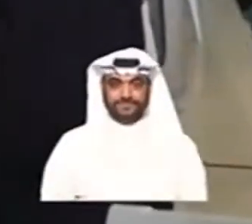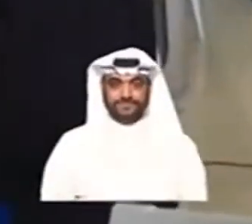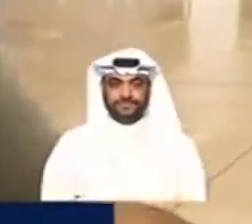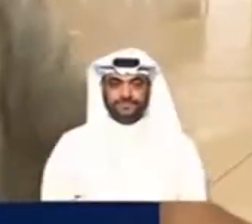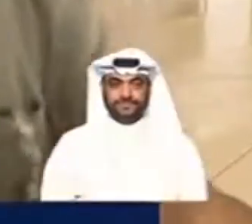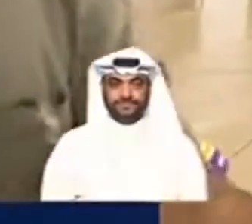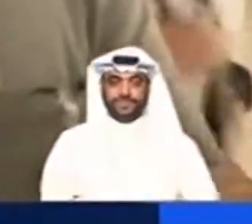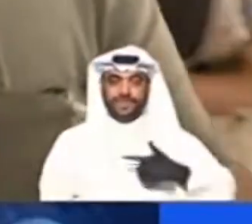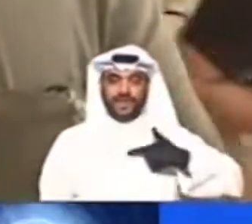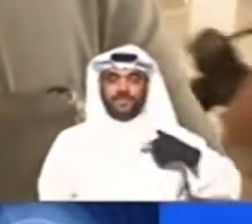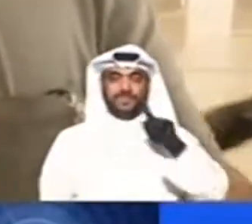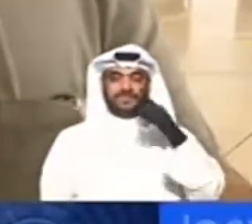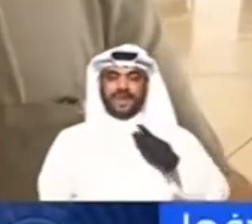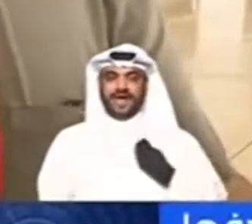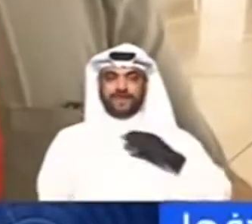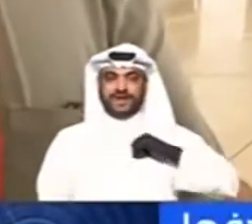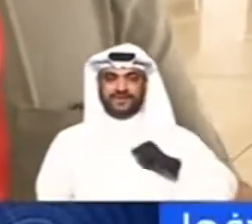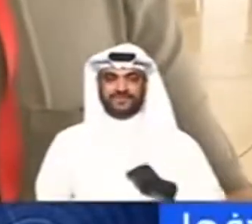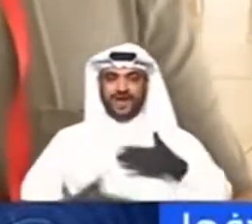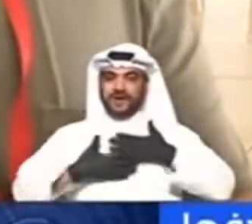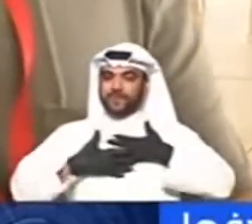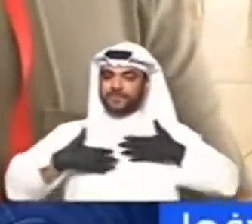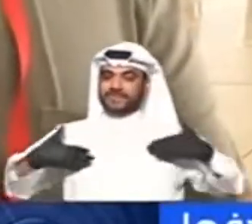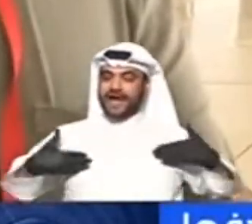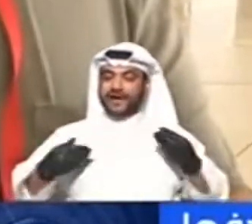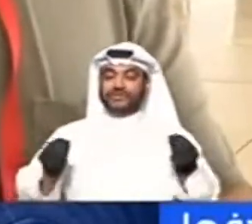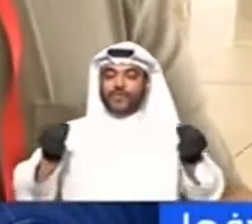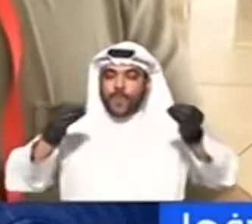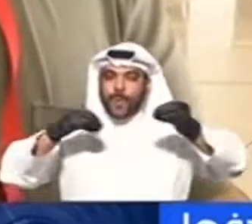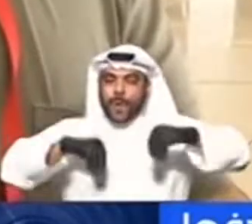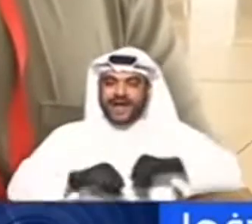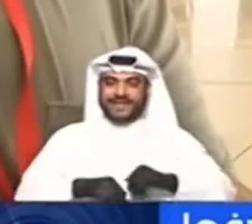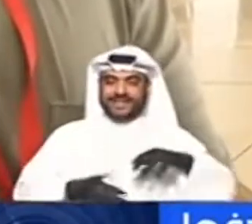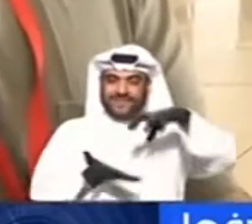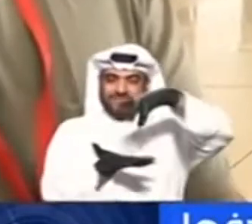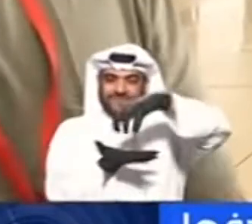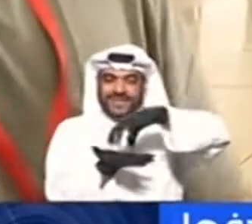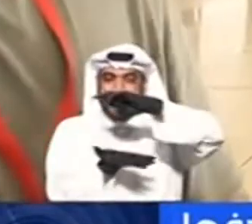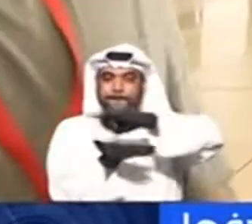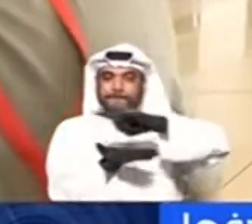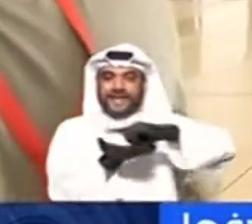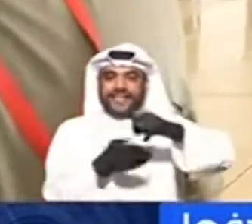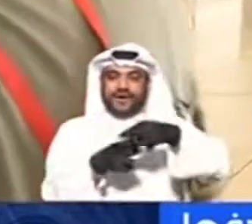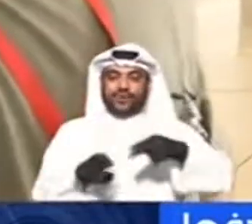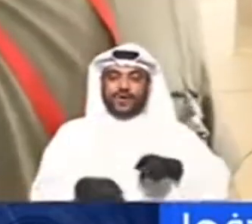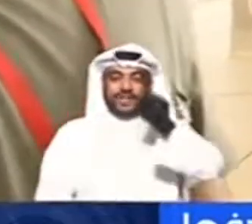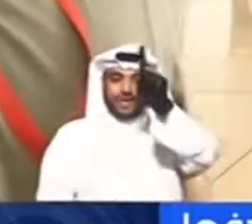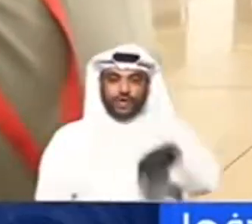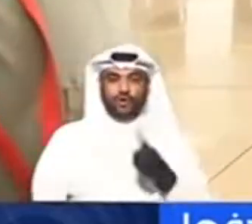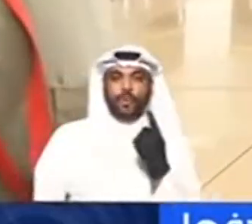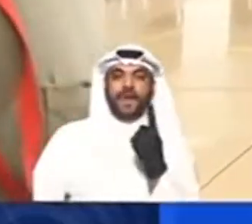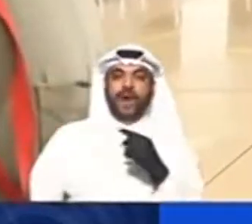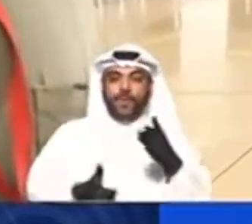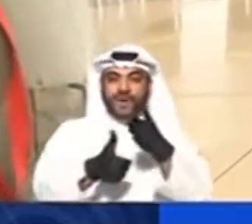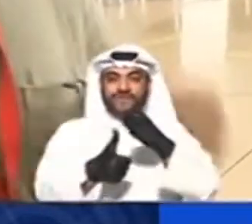بسم الله الرحمن الرحيم، سعيد للغاية في تواجدي في المطار في اليوم الأول